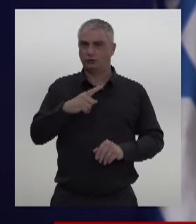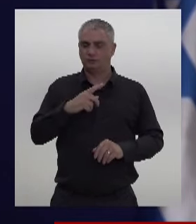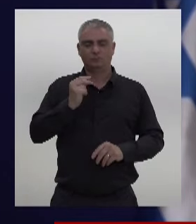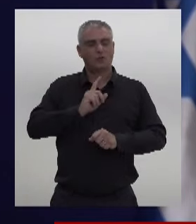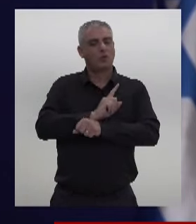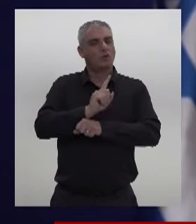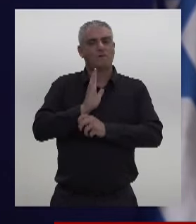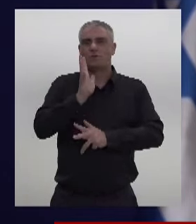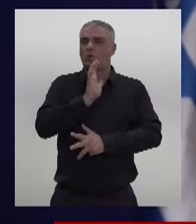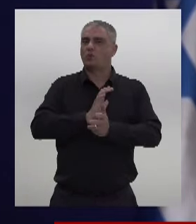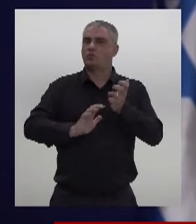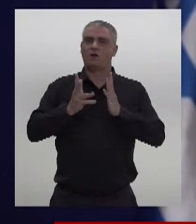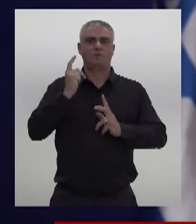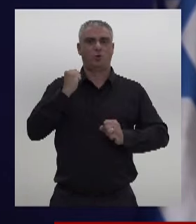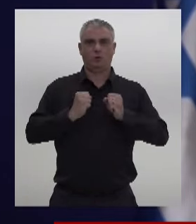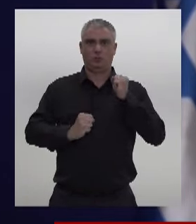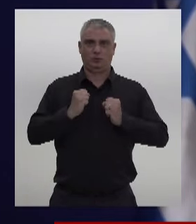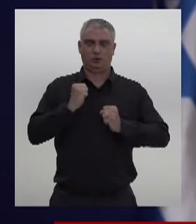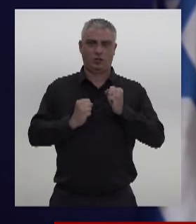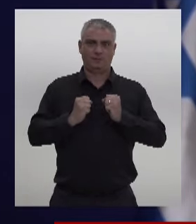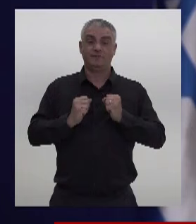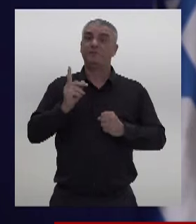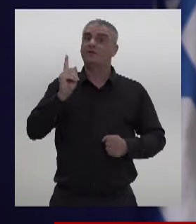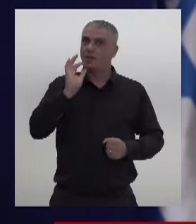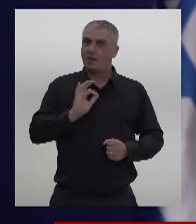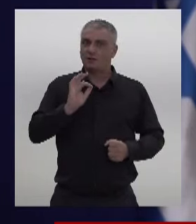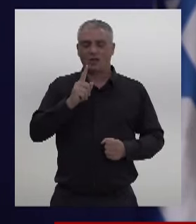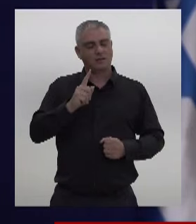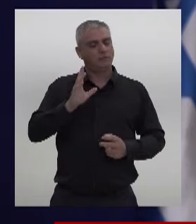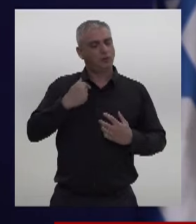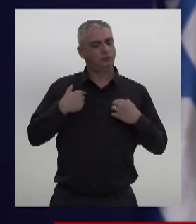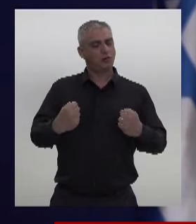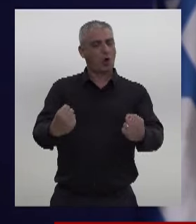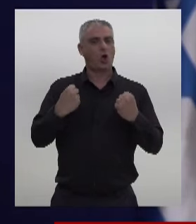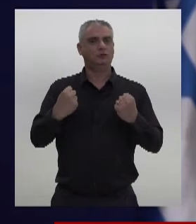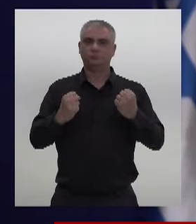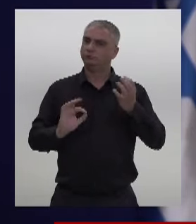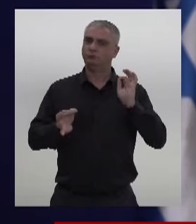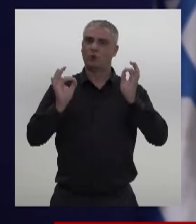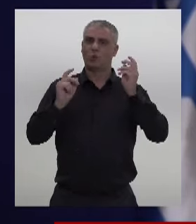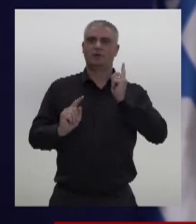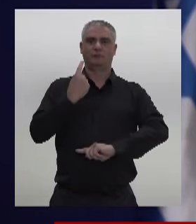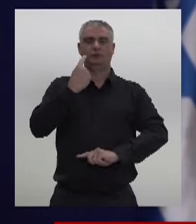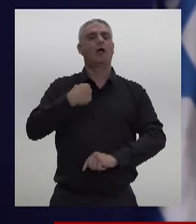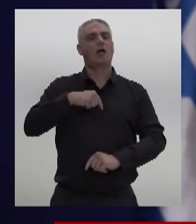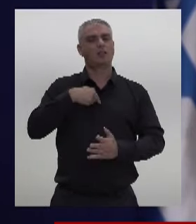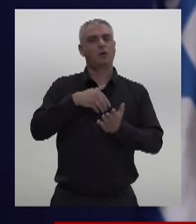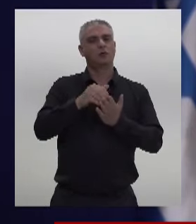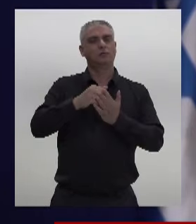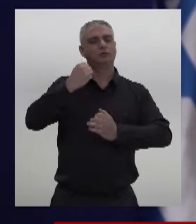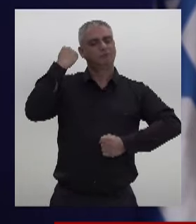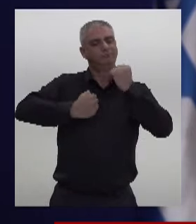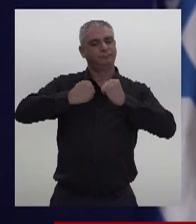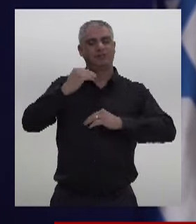תקופה מורכבת וקשה מאוד למרות זאת אתם מגלים חוסן יוצא דופן אנחנו נמשיך לתקוף את